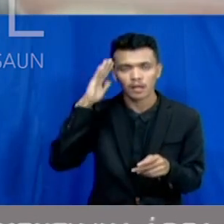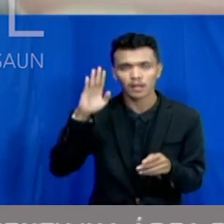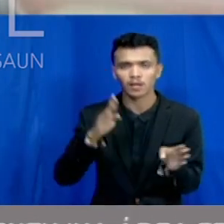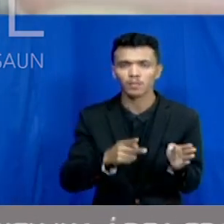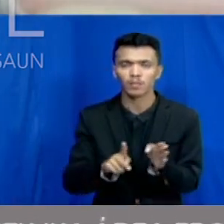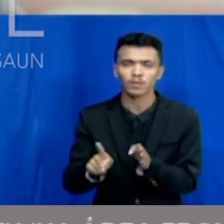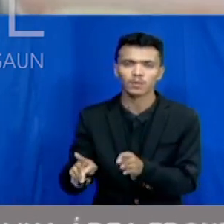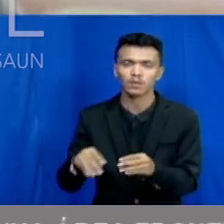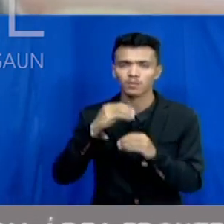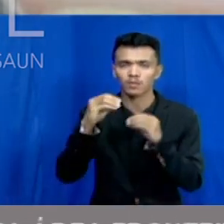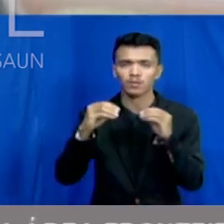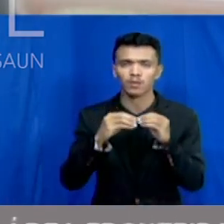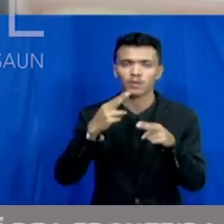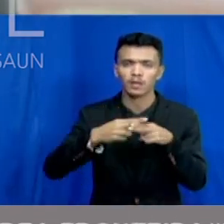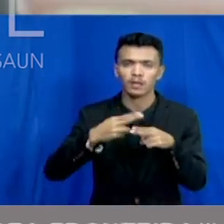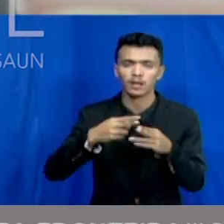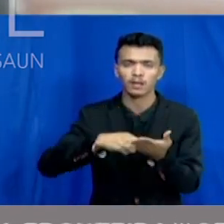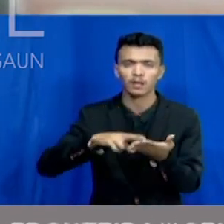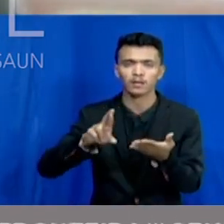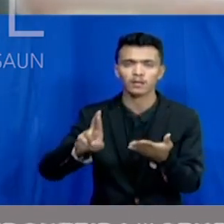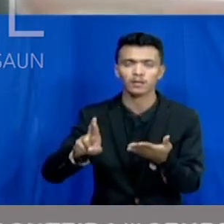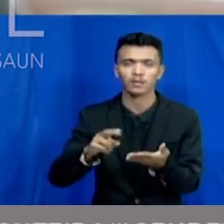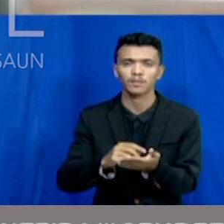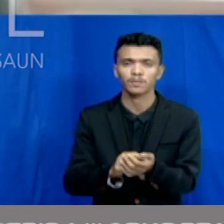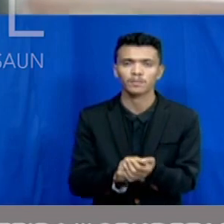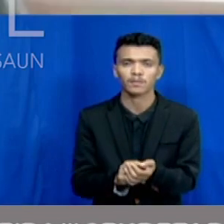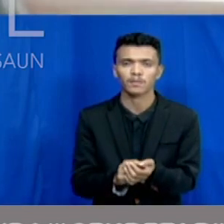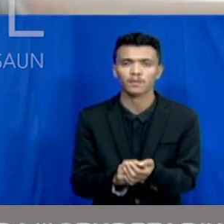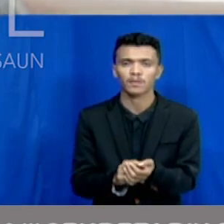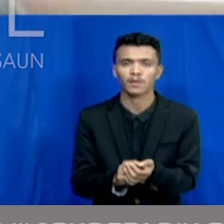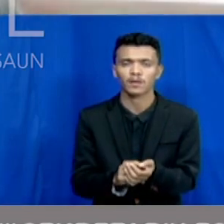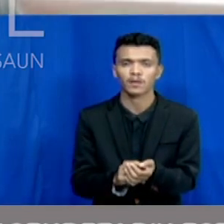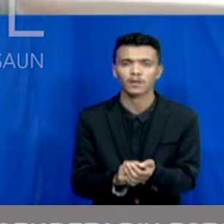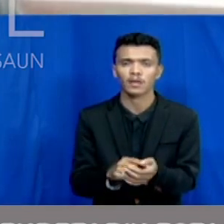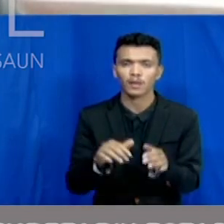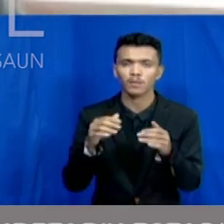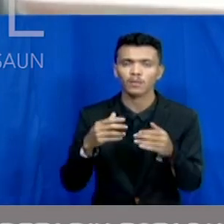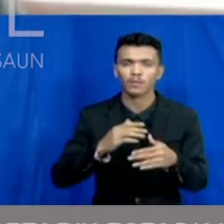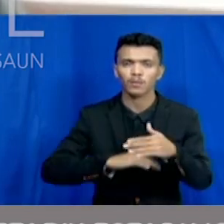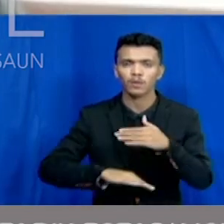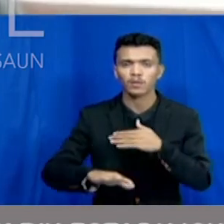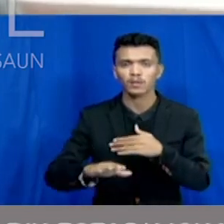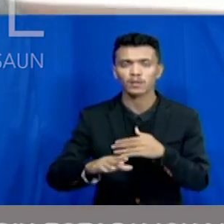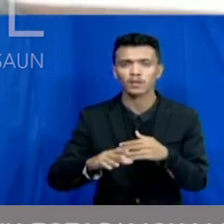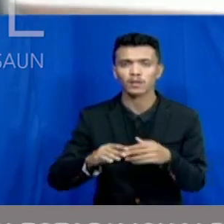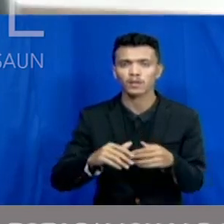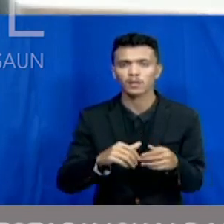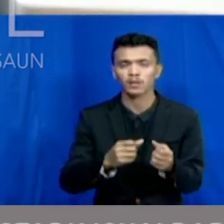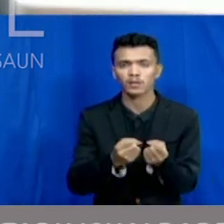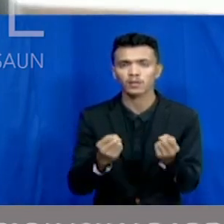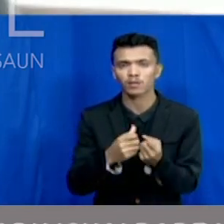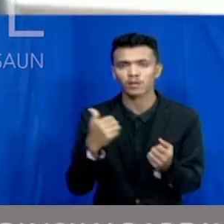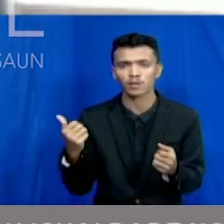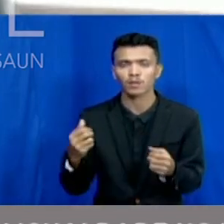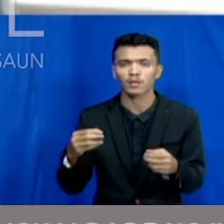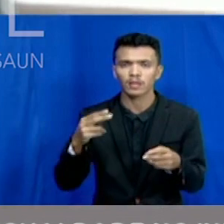prosesu konaba naran resistu. Nebe ke balu moris iha fatudu, naran balo mai saifale